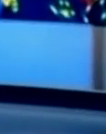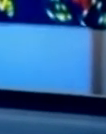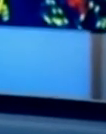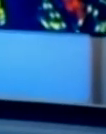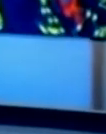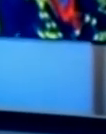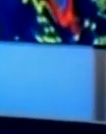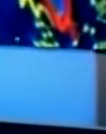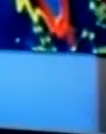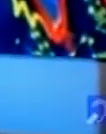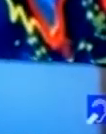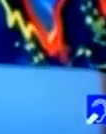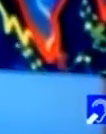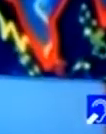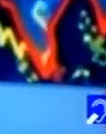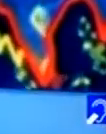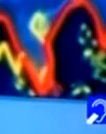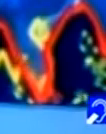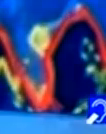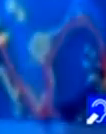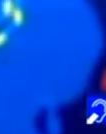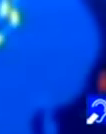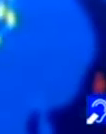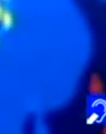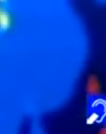Stela Dănilă vă prezintă Telejurnalul.